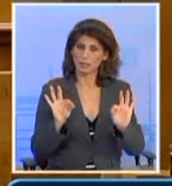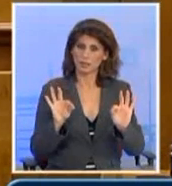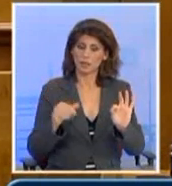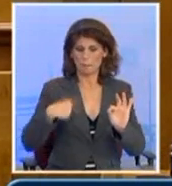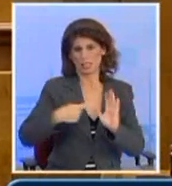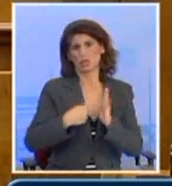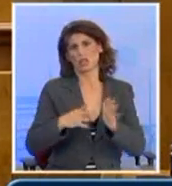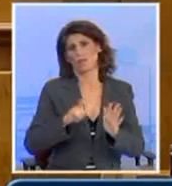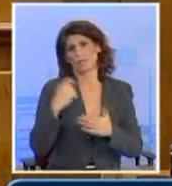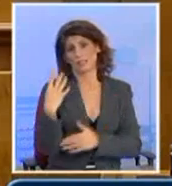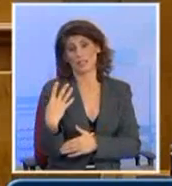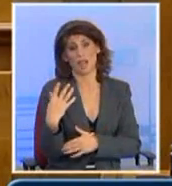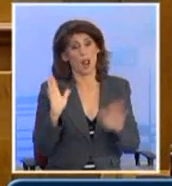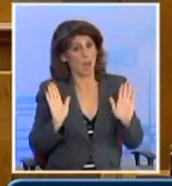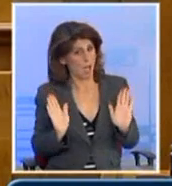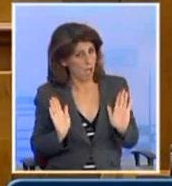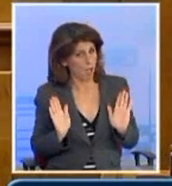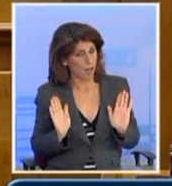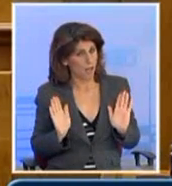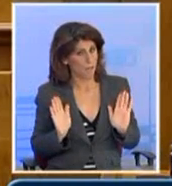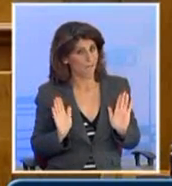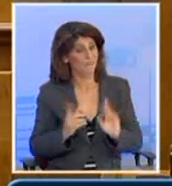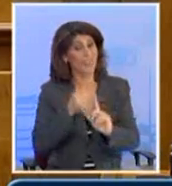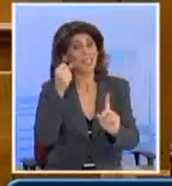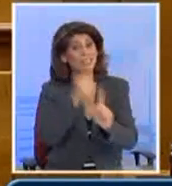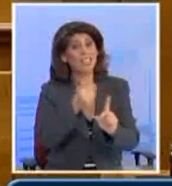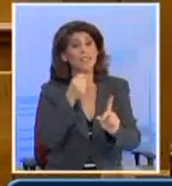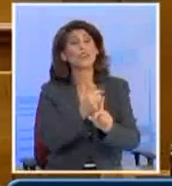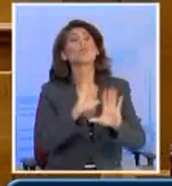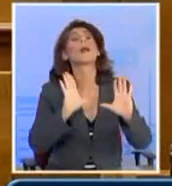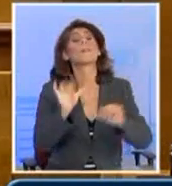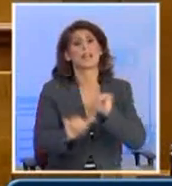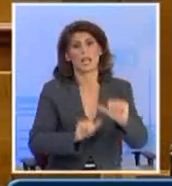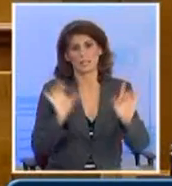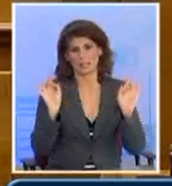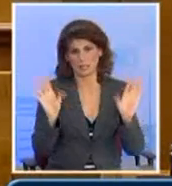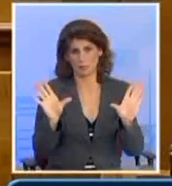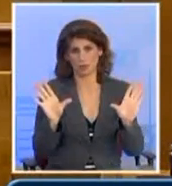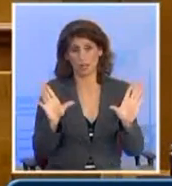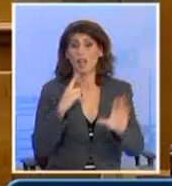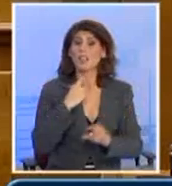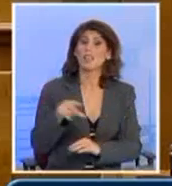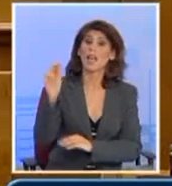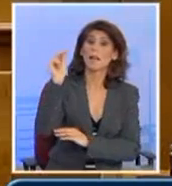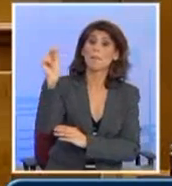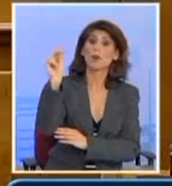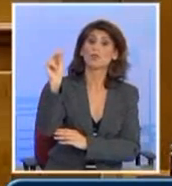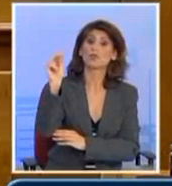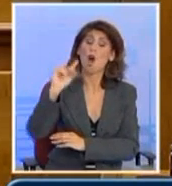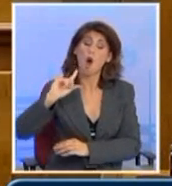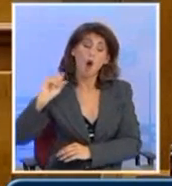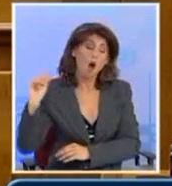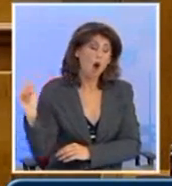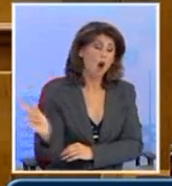μεταπολίτευσης, αλλά διεκδικούν να μην αλλάξει τίποτα και υπόσχονται όλα να